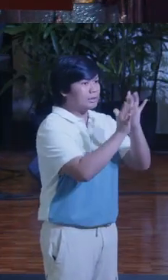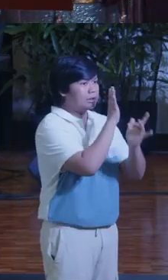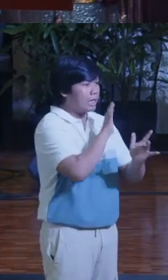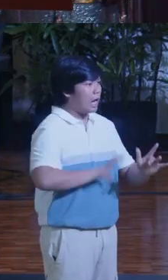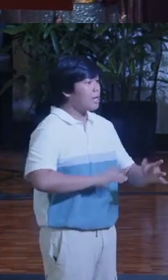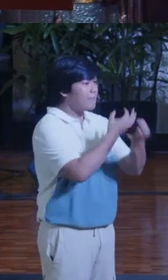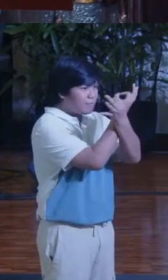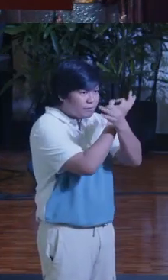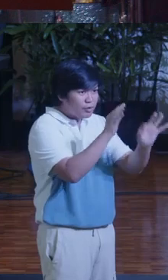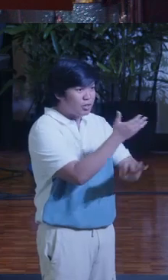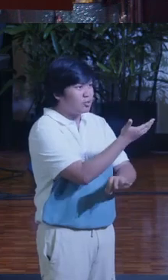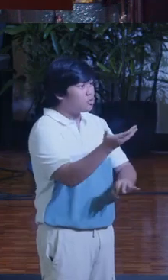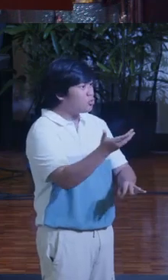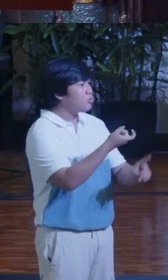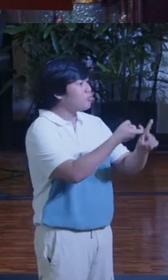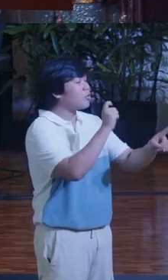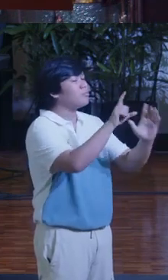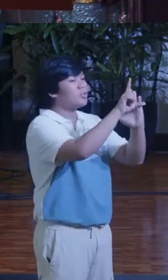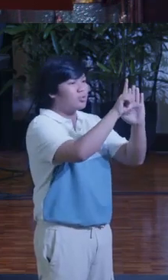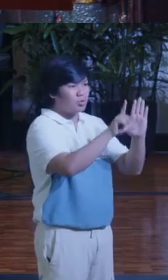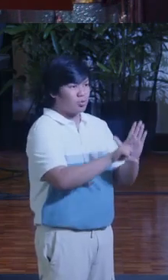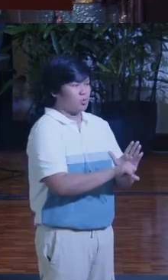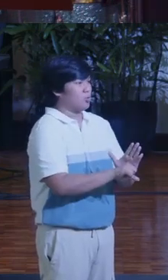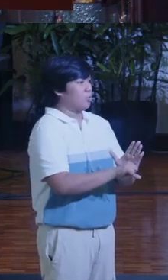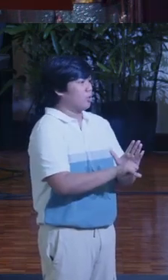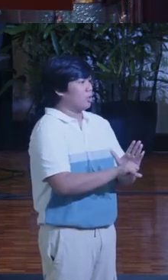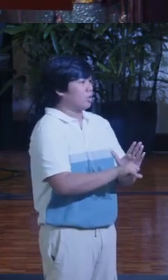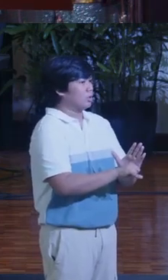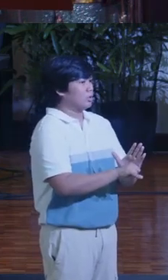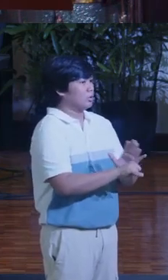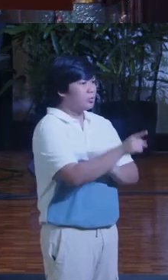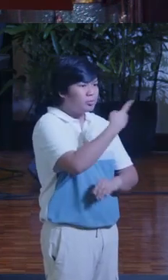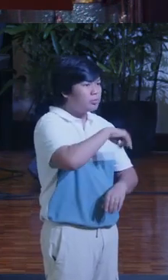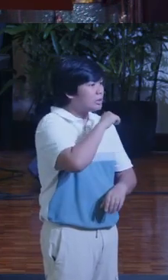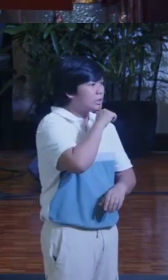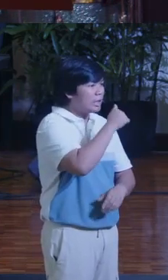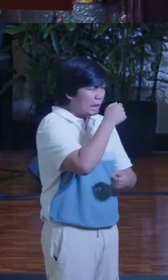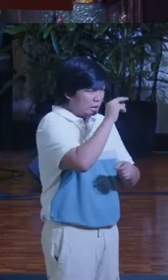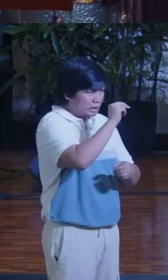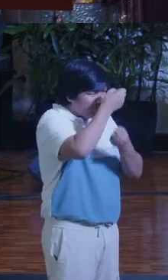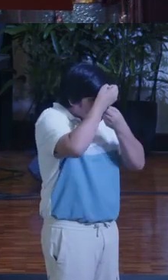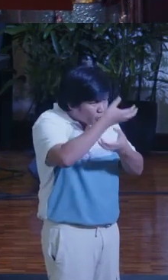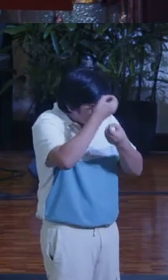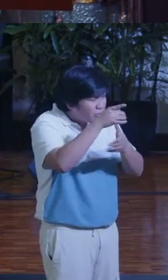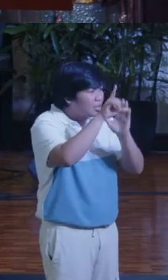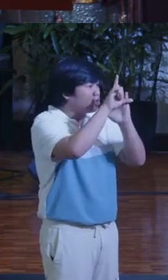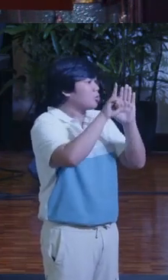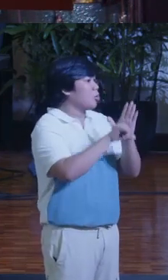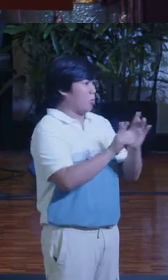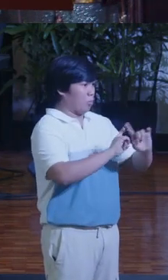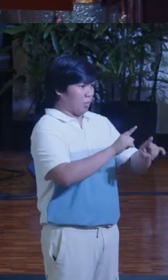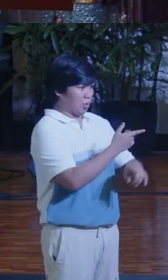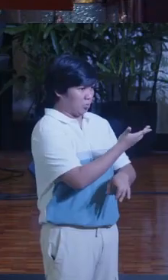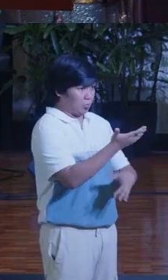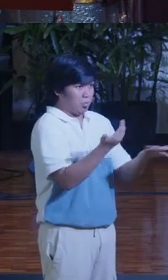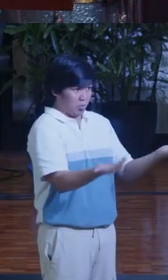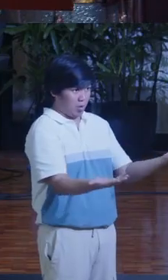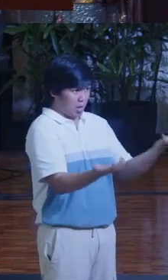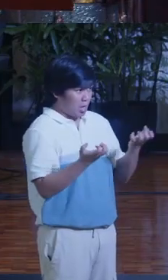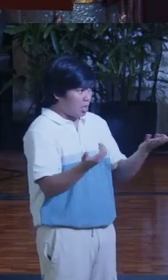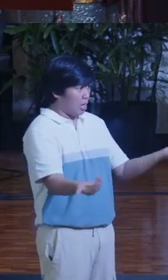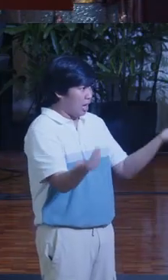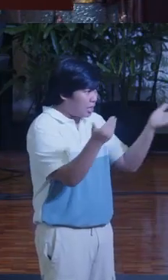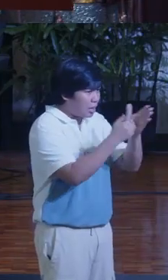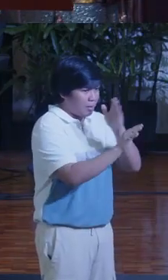Kristo Jesus mula sa pagkaalipin sa batas. Ngayon ay bumabalik kayo muli